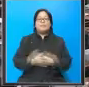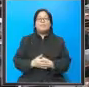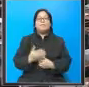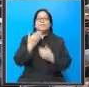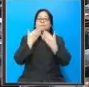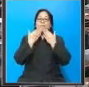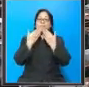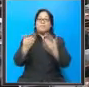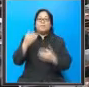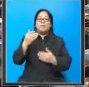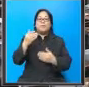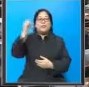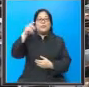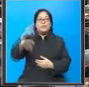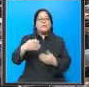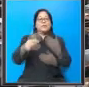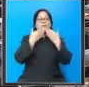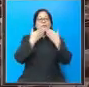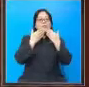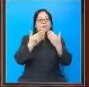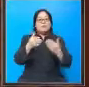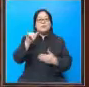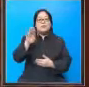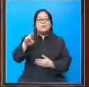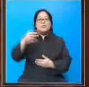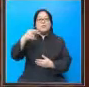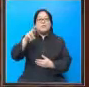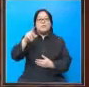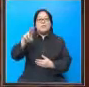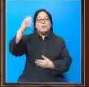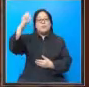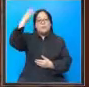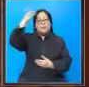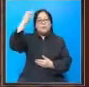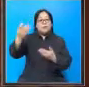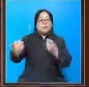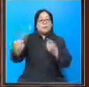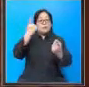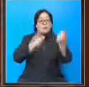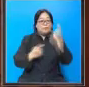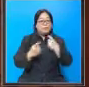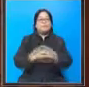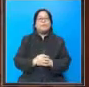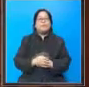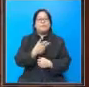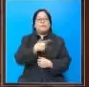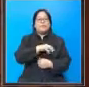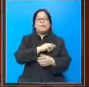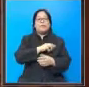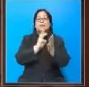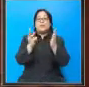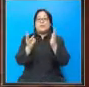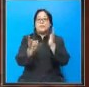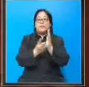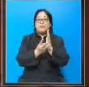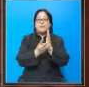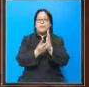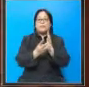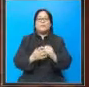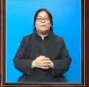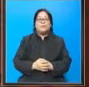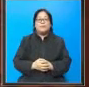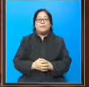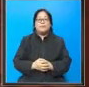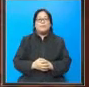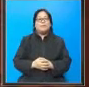terima kasih kali betul dan terima kasih kepada informan urusanmu diatas soal yang dikemukakan Kementerian Pembangunan wanita keluarga